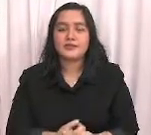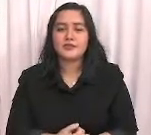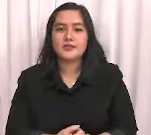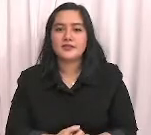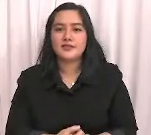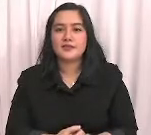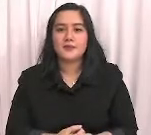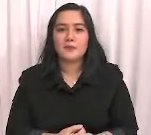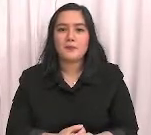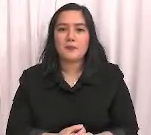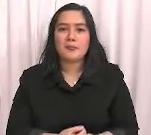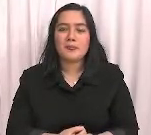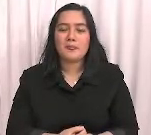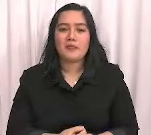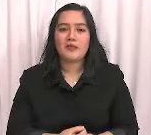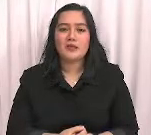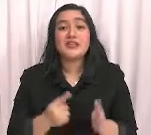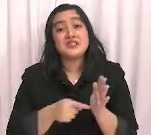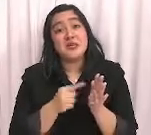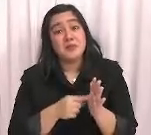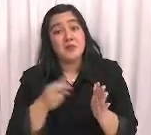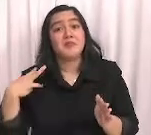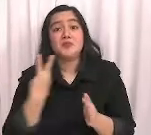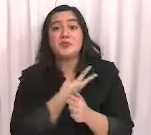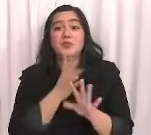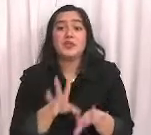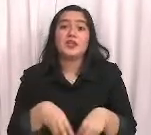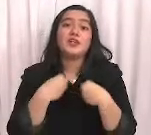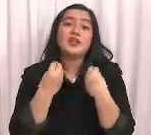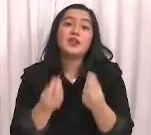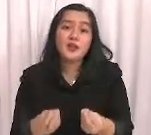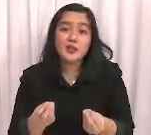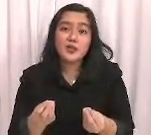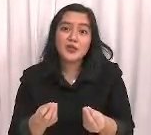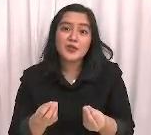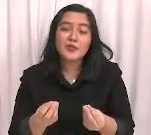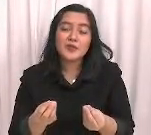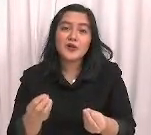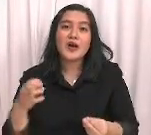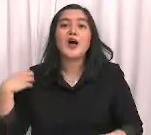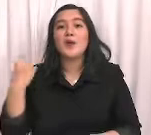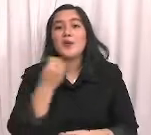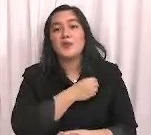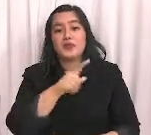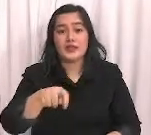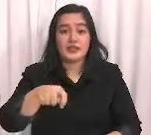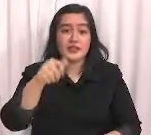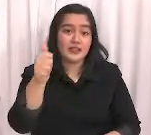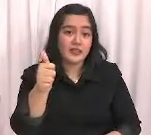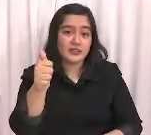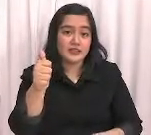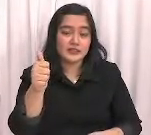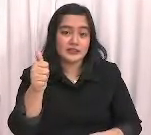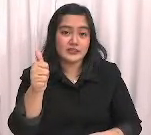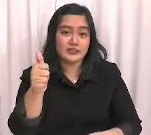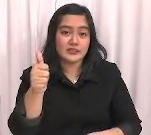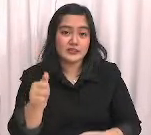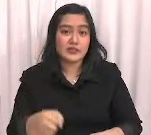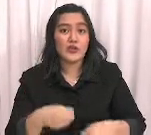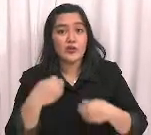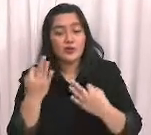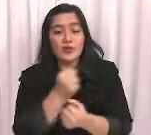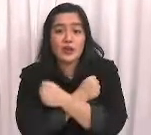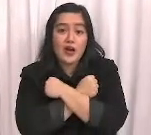Minsan, nagbibigay tayo sa Panginoon. Nagbibigay tayo ng tithes, nagbibigay tayo ng love offering, nagbibigay tayo ng